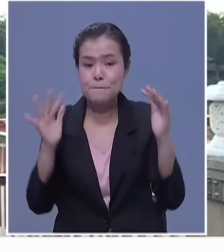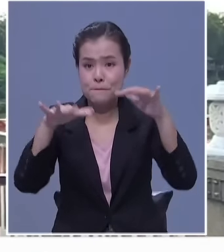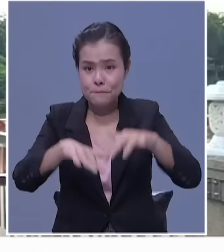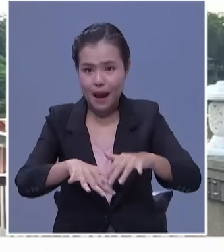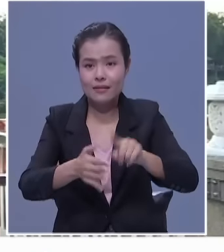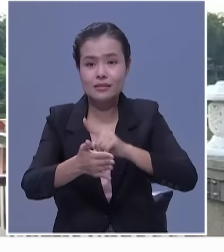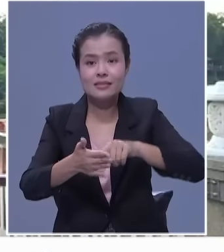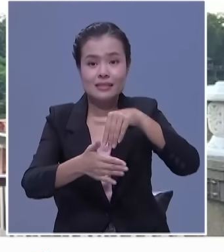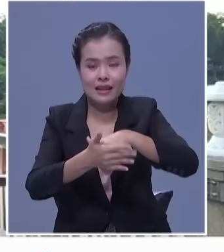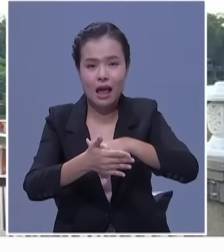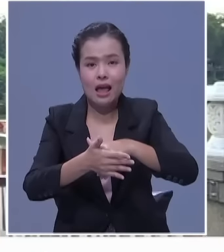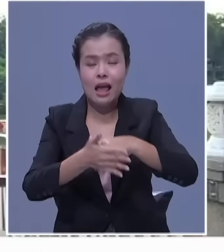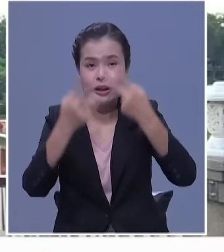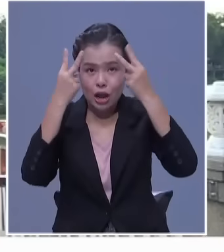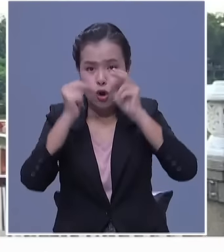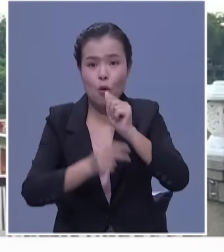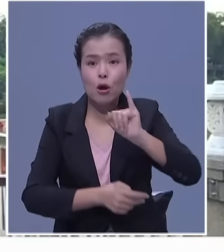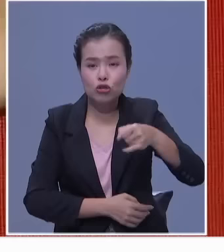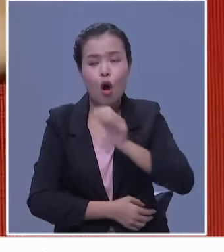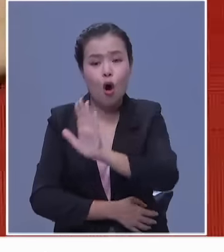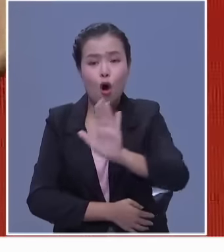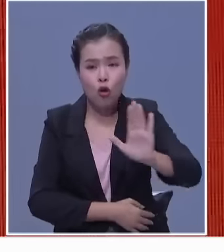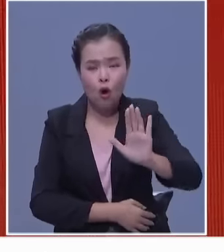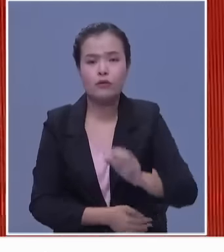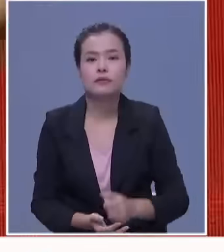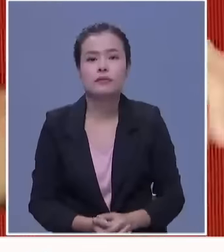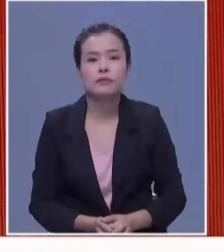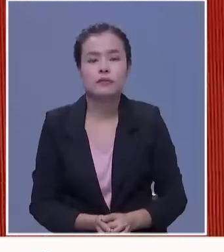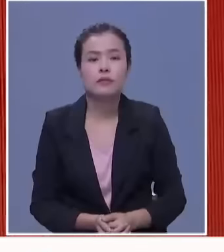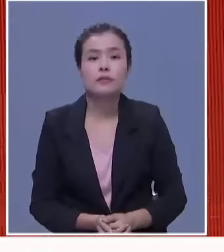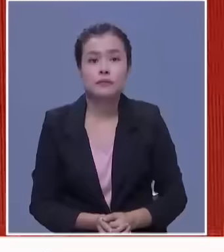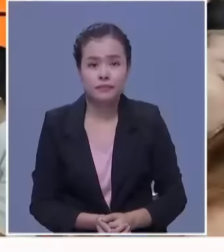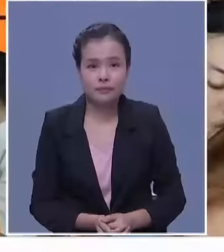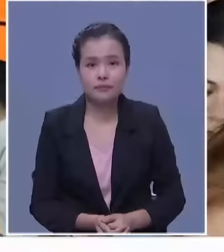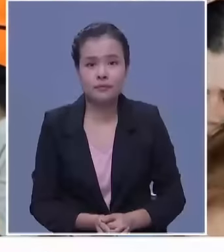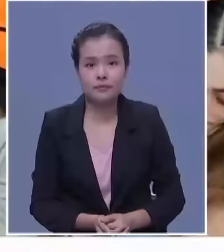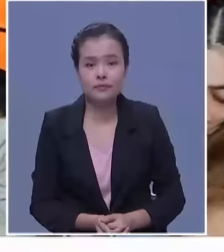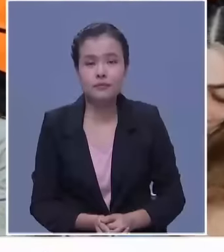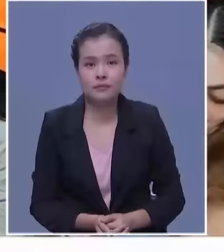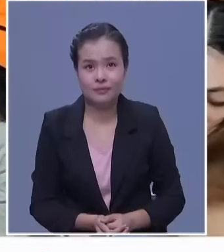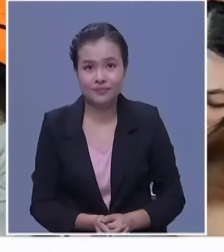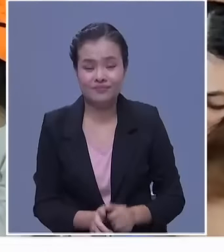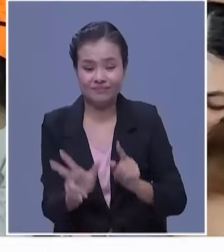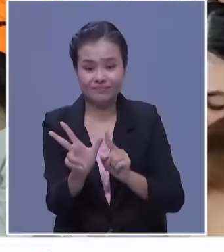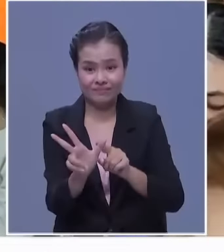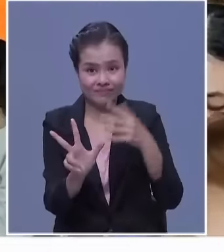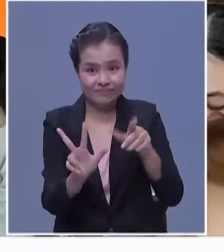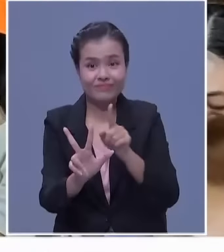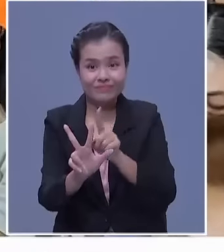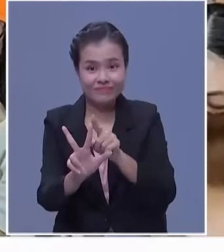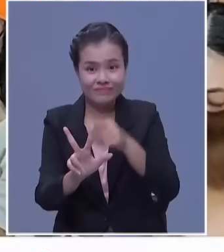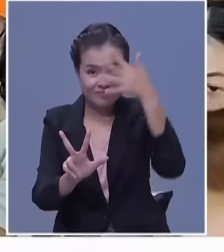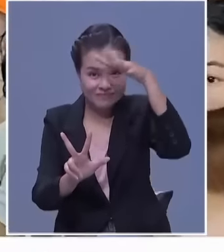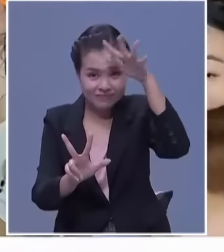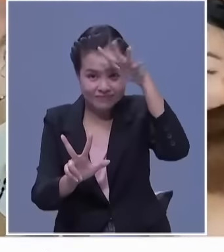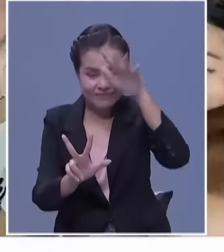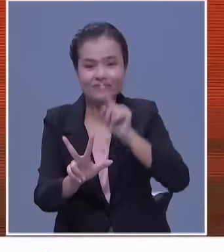ใชเสียงเพื่อโลกนายกอบจที่เป็นของพ่อแม่พี่น้องประชาชนแต่เห็นทั้งประเทศอ่าฟังทธเทงไปแล้วมาฟังทธบ้างนะ